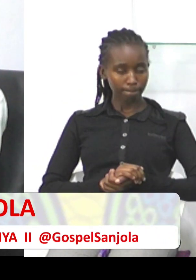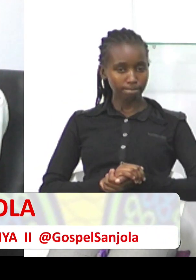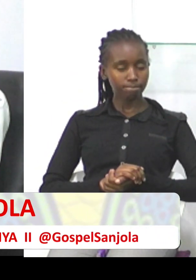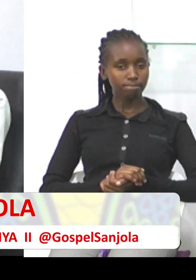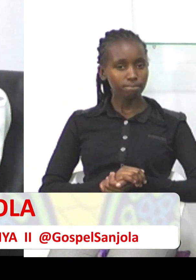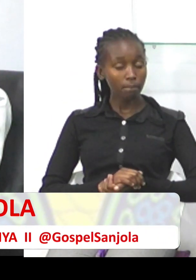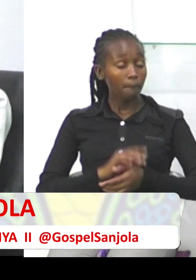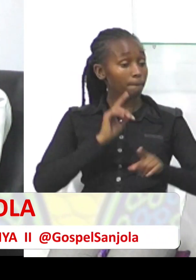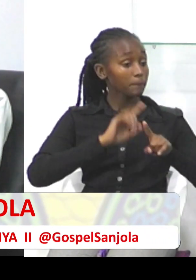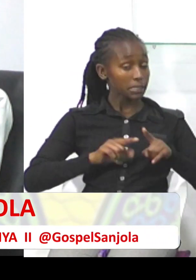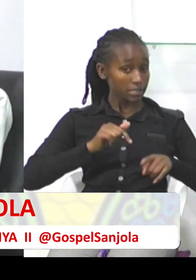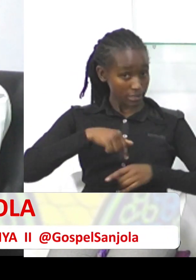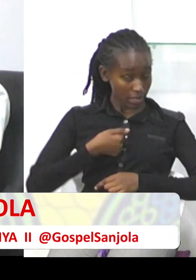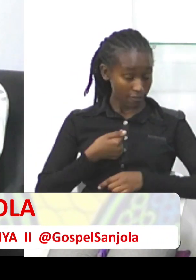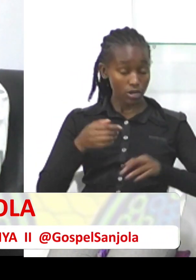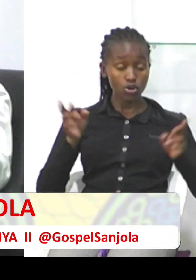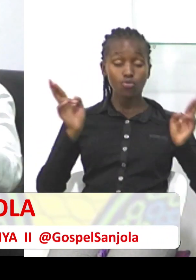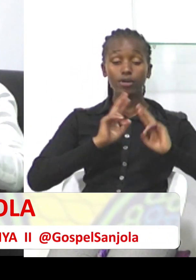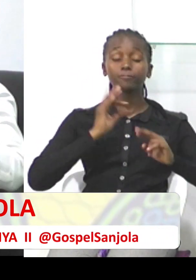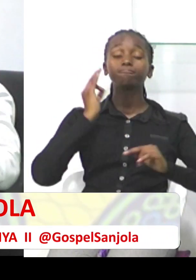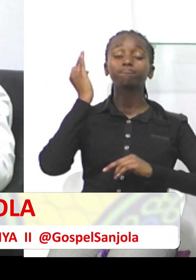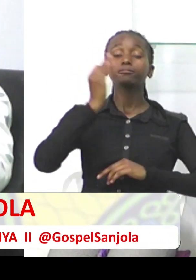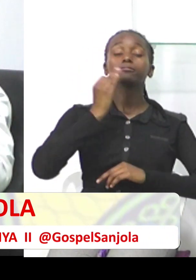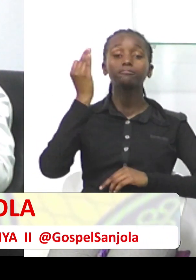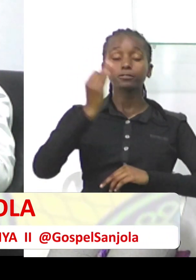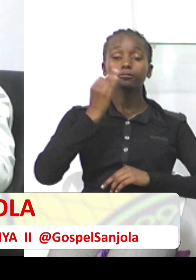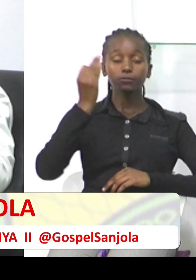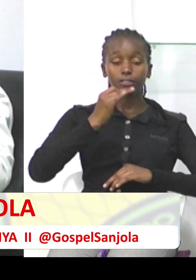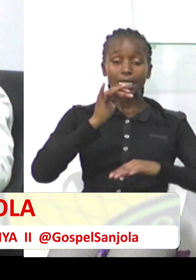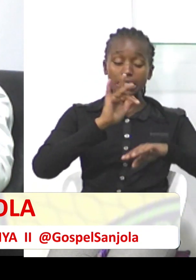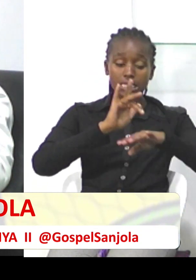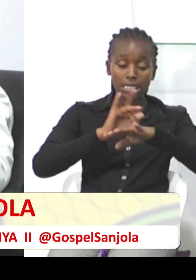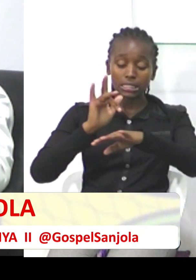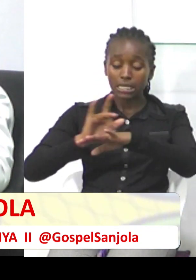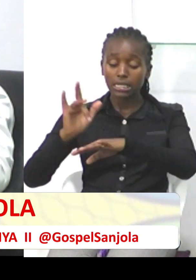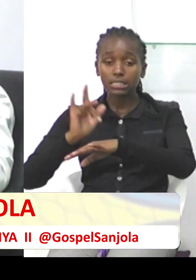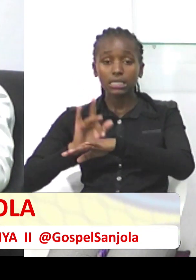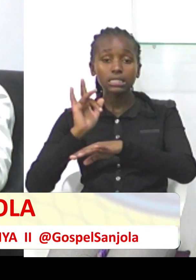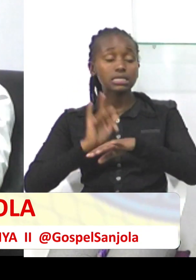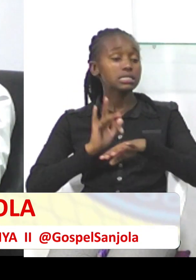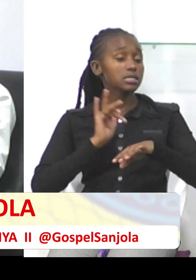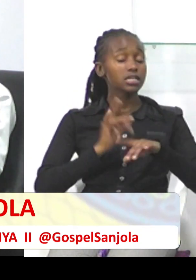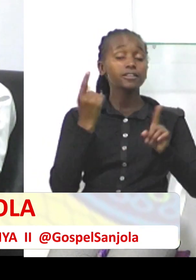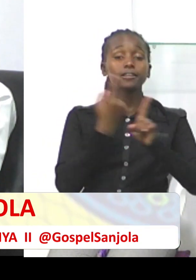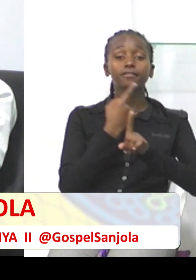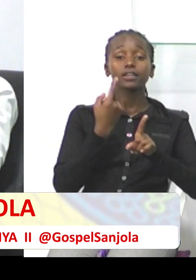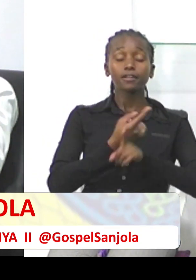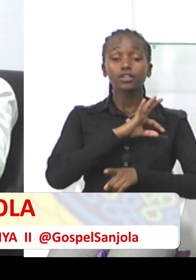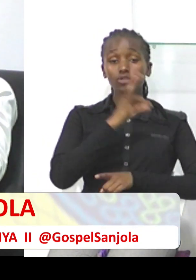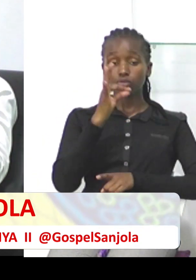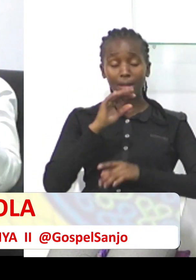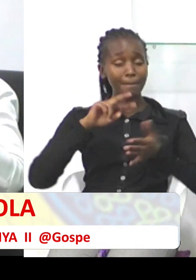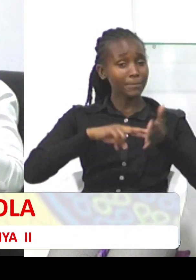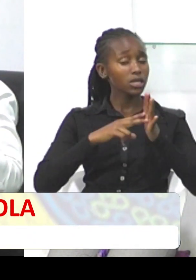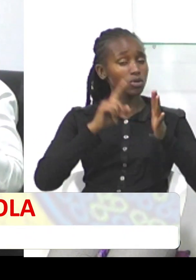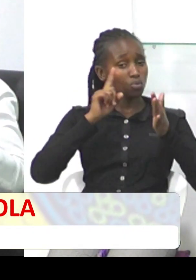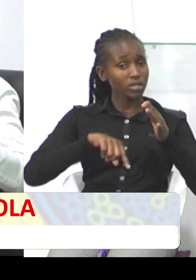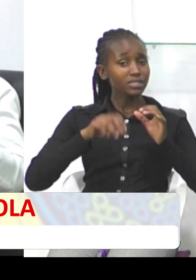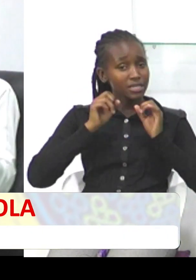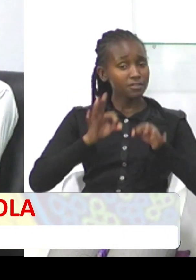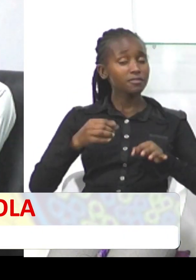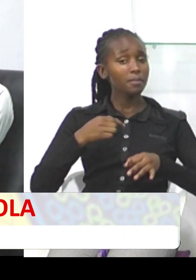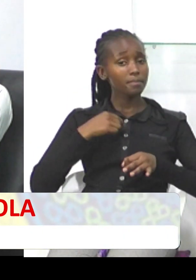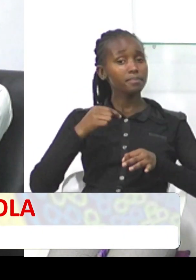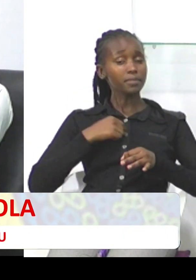Unaona? But mimi, I'm ministering to souls. Mm-hmm. Unaona? Mm. So, kama mimi ni minister, I'm